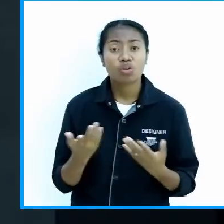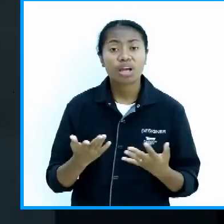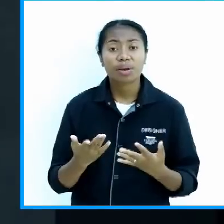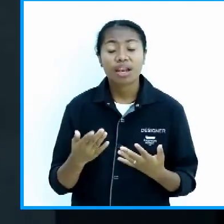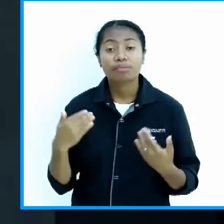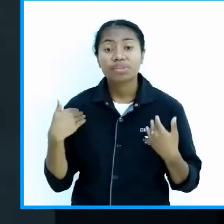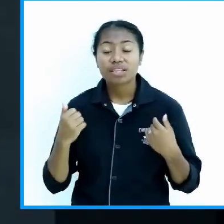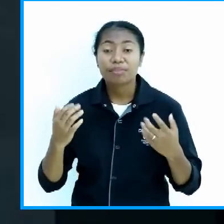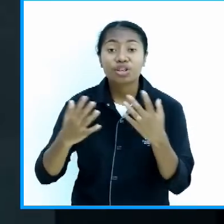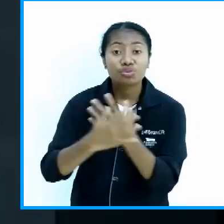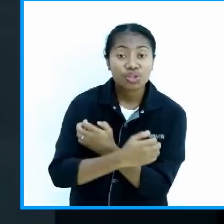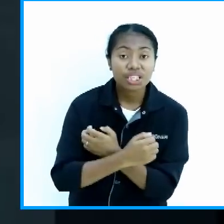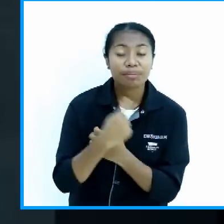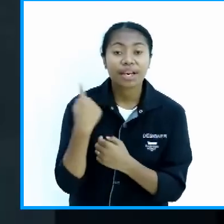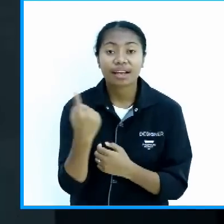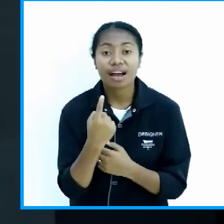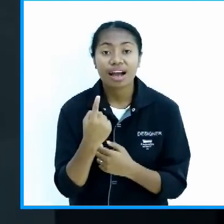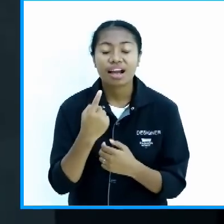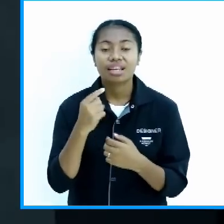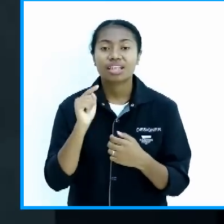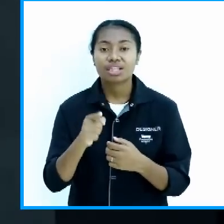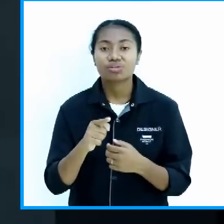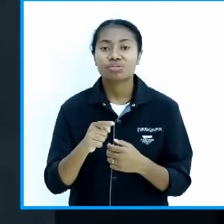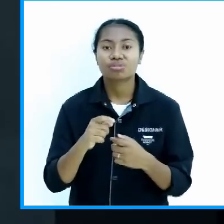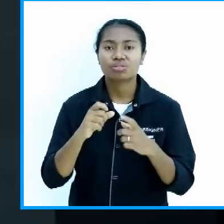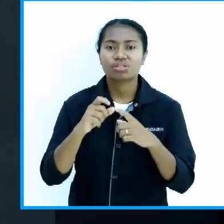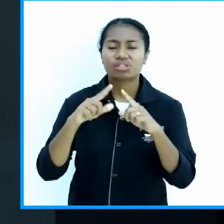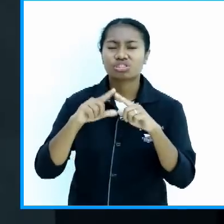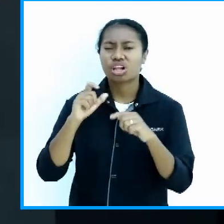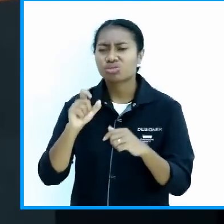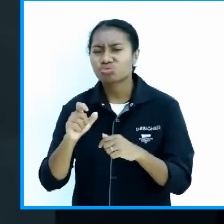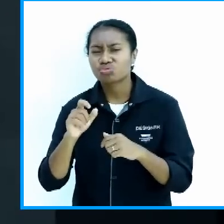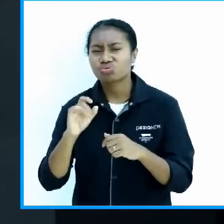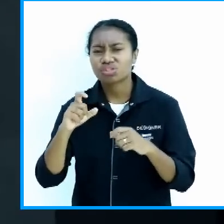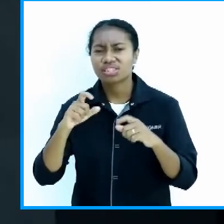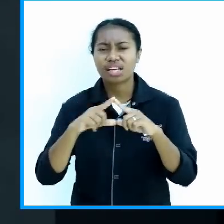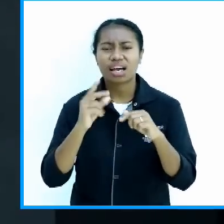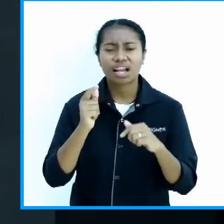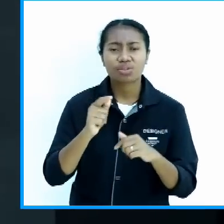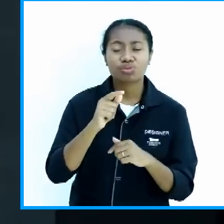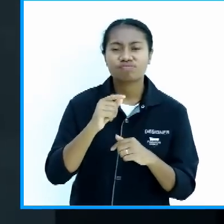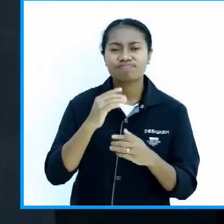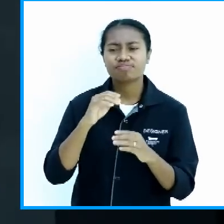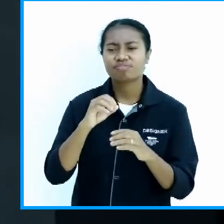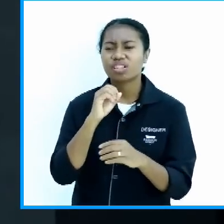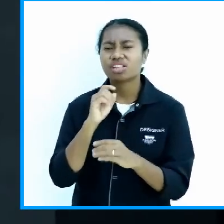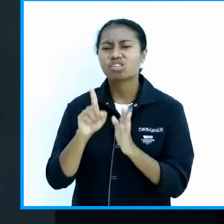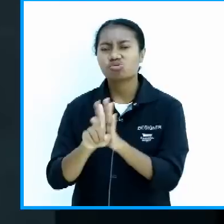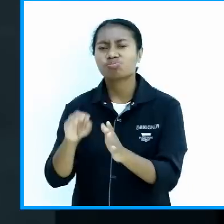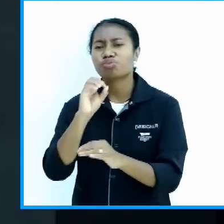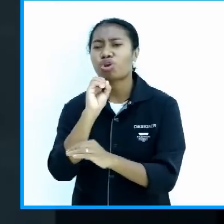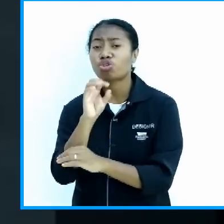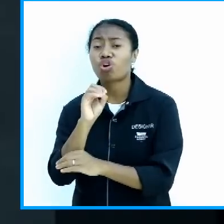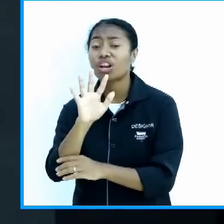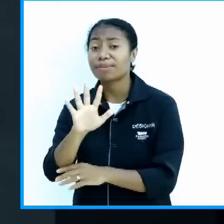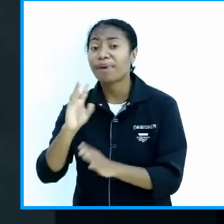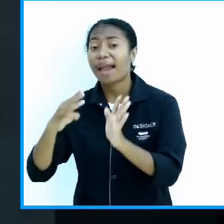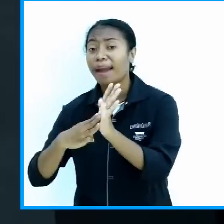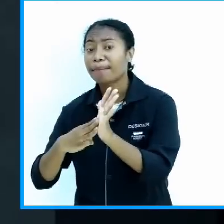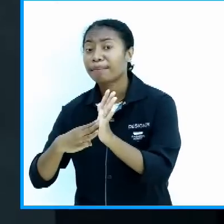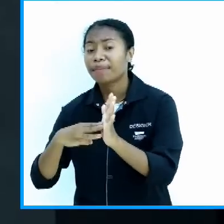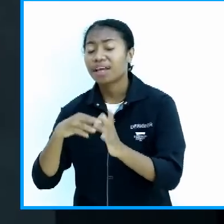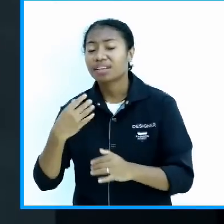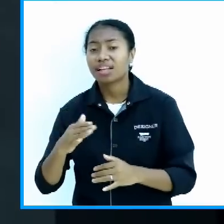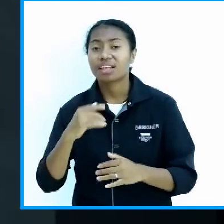melindungi mereka? Satu-satunya cara adalah mereka lakukan protokol 3M, sekarang 5M, dan cara kedua adalah dengan herd immunity. Jadi kalau kamu